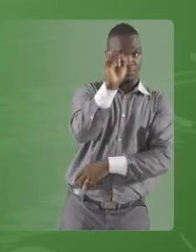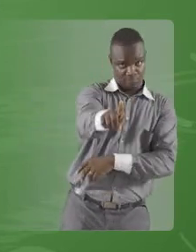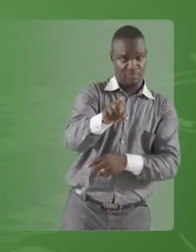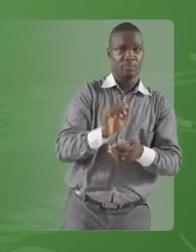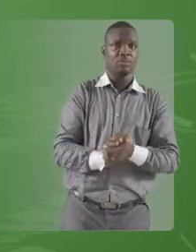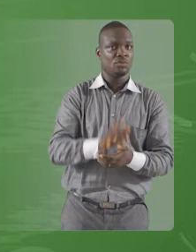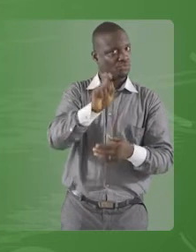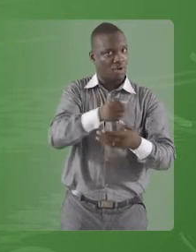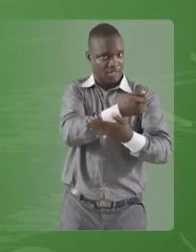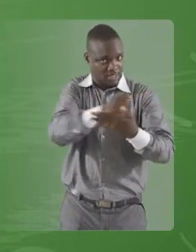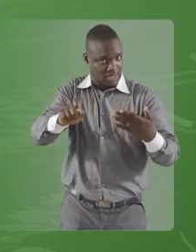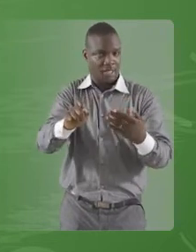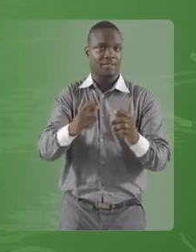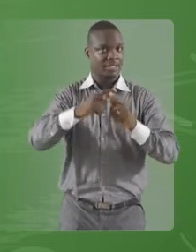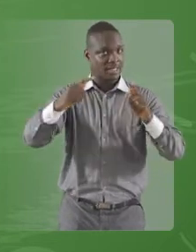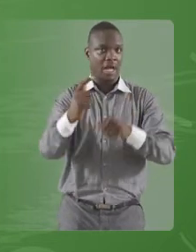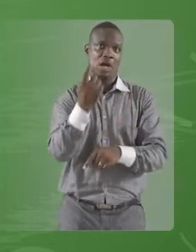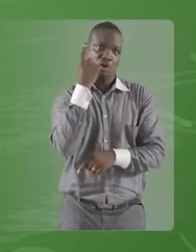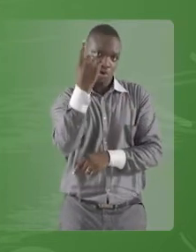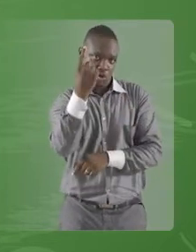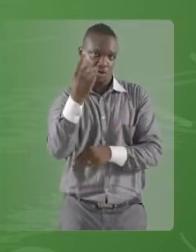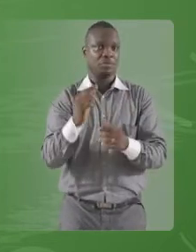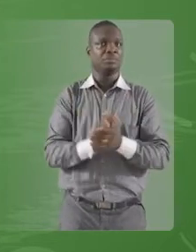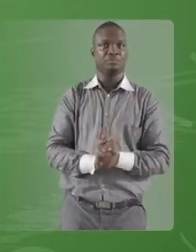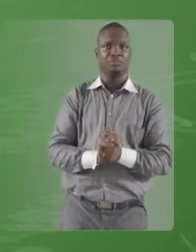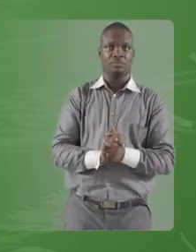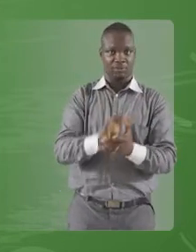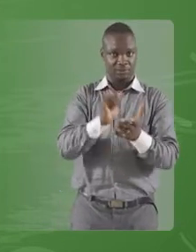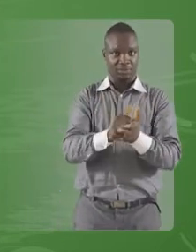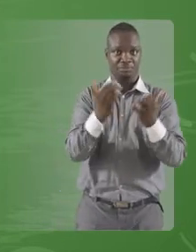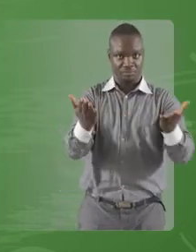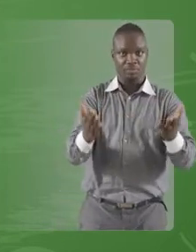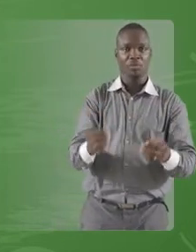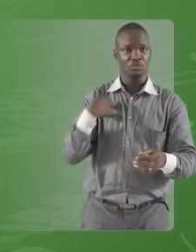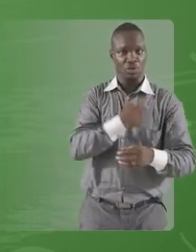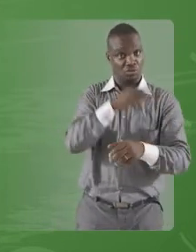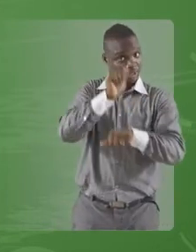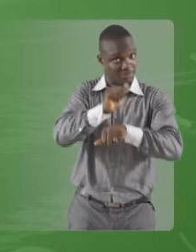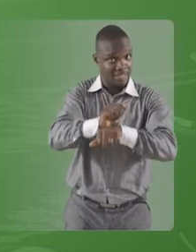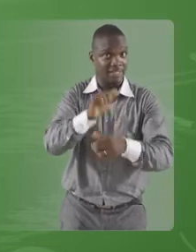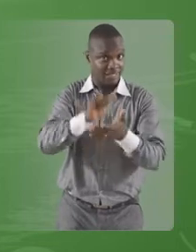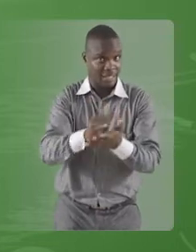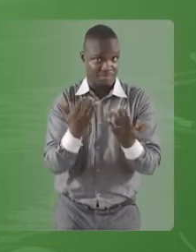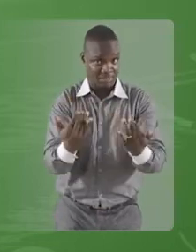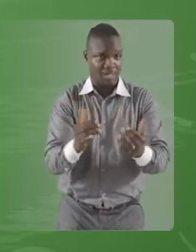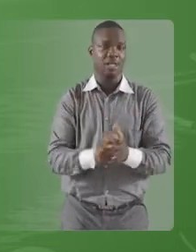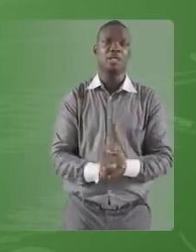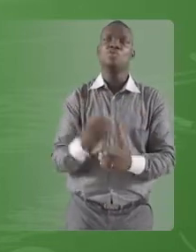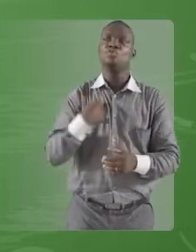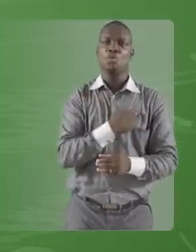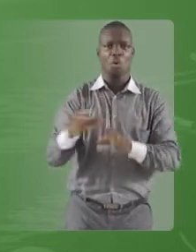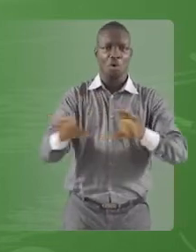1. La graine se forme-t-elle à partir des cellules reproductrices? Qu'allons-nous faire